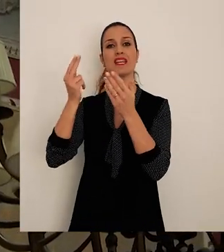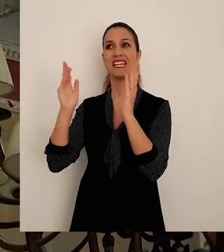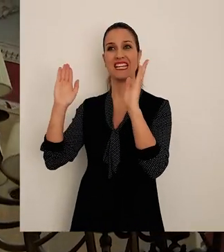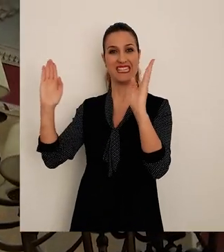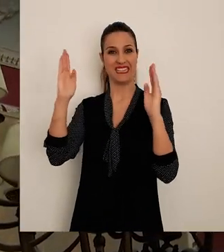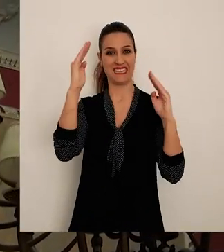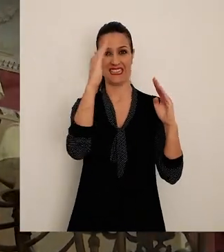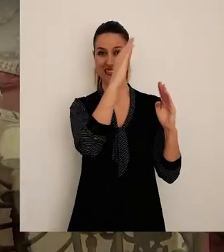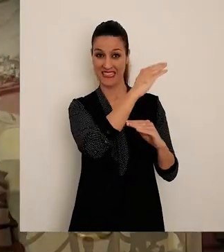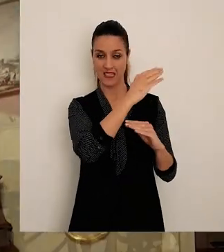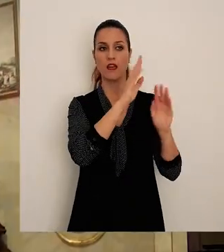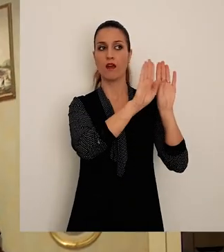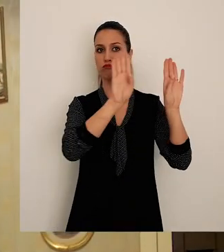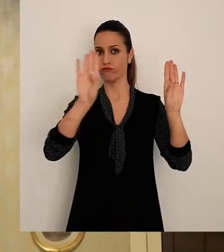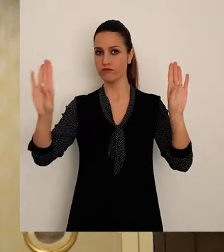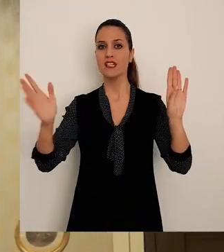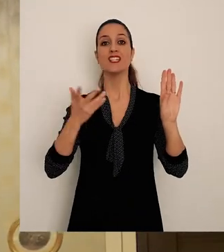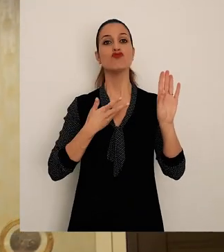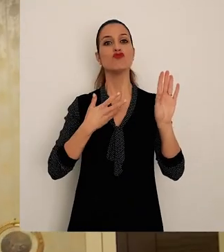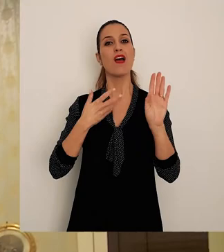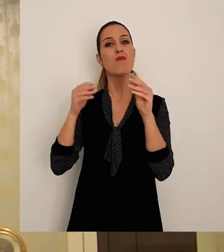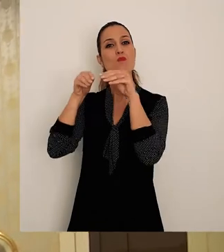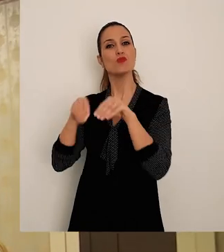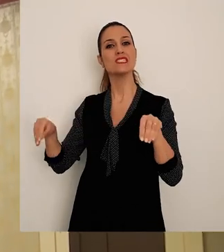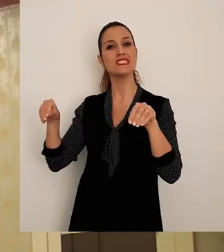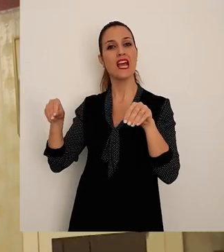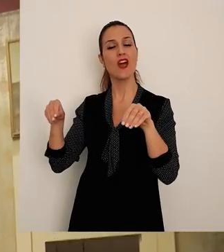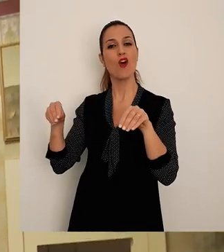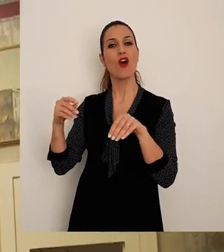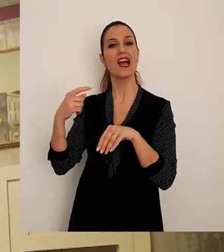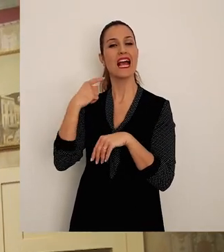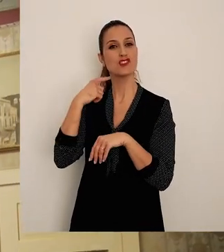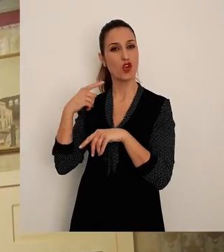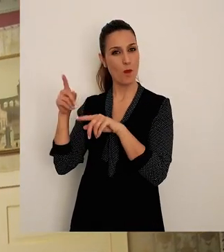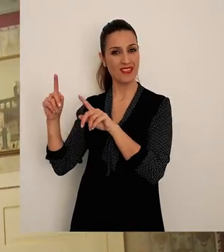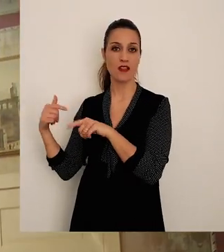pareti, alcuni dei quali concessi in mostra permanente dal Museo Castromediano.